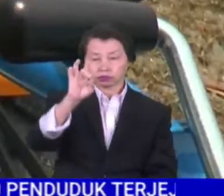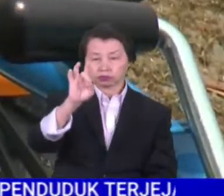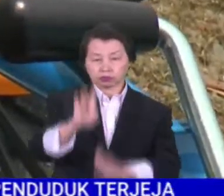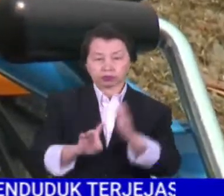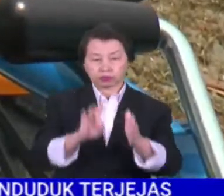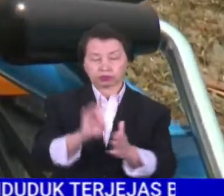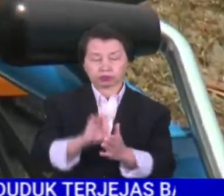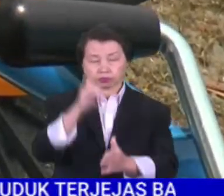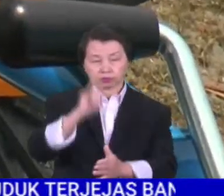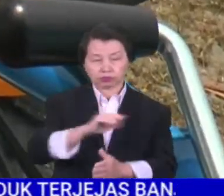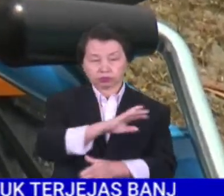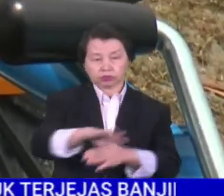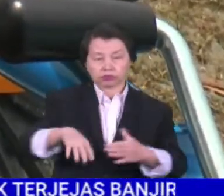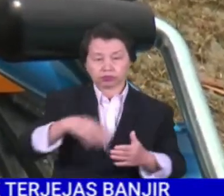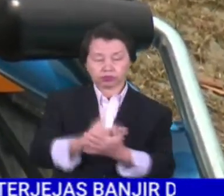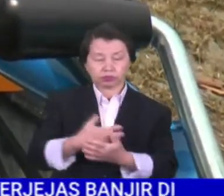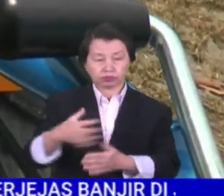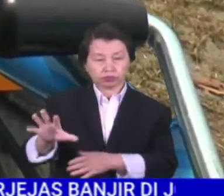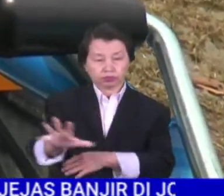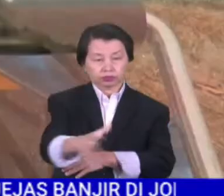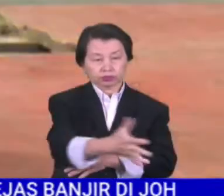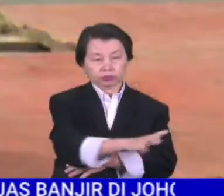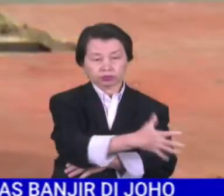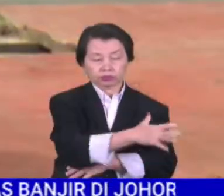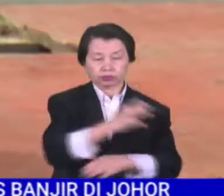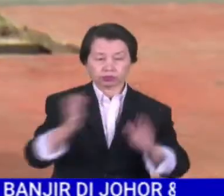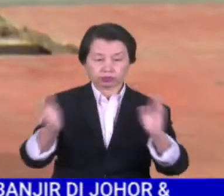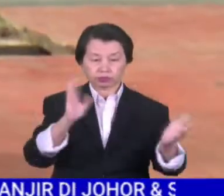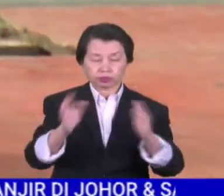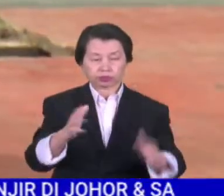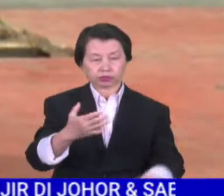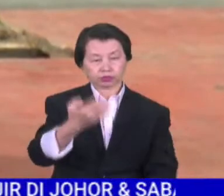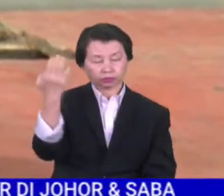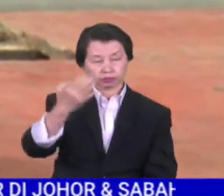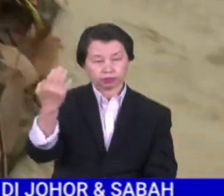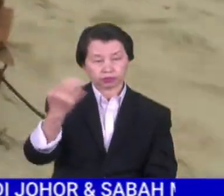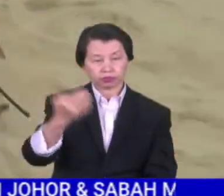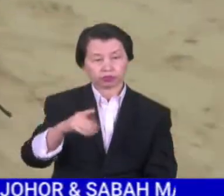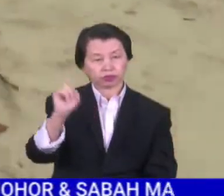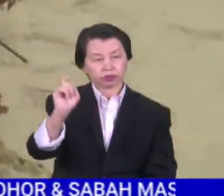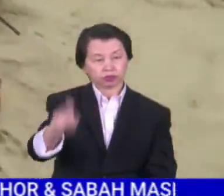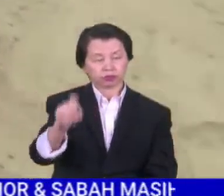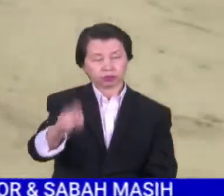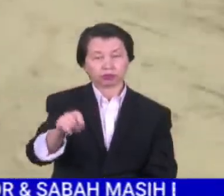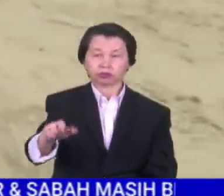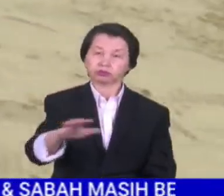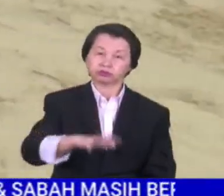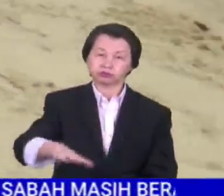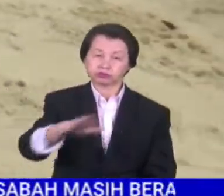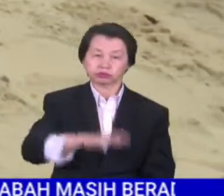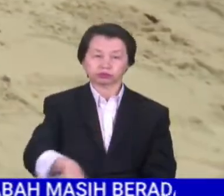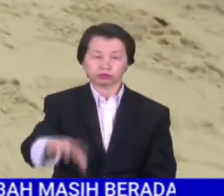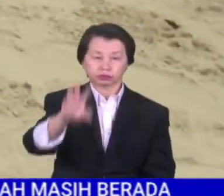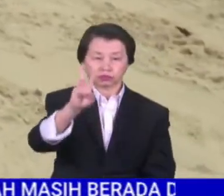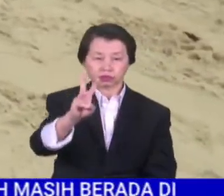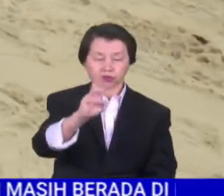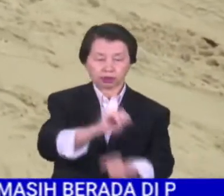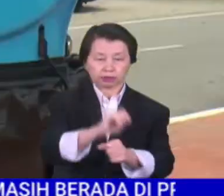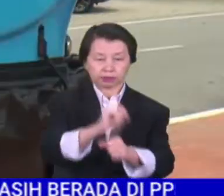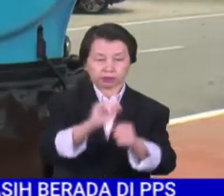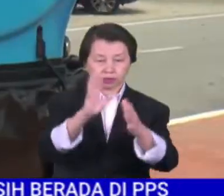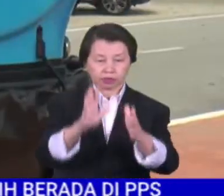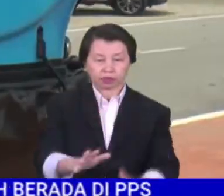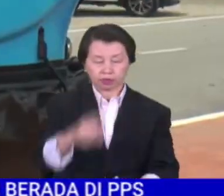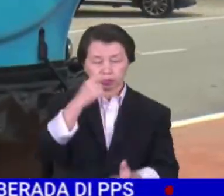sehari untuk keseluruhan pantai berbanding secara manual yang memerlukan sekurang-kurangnya 6 pekerja